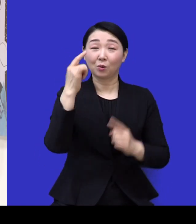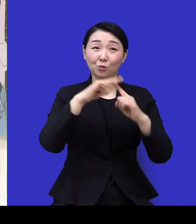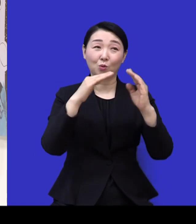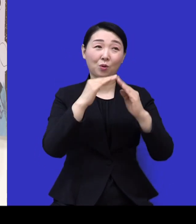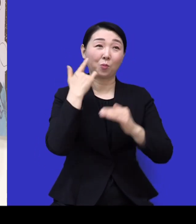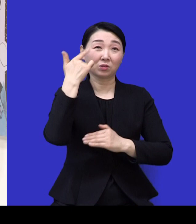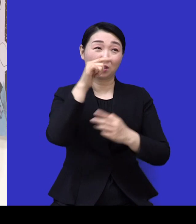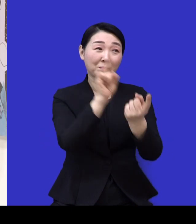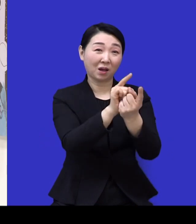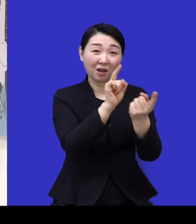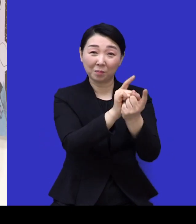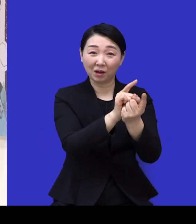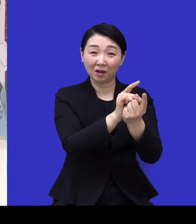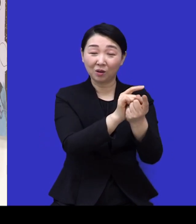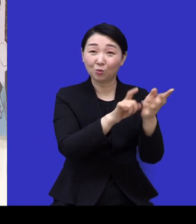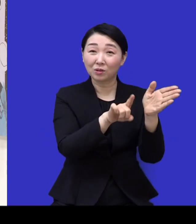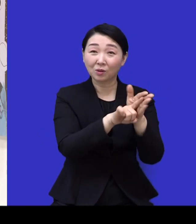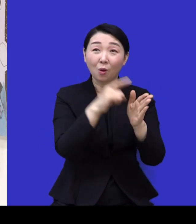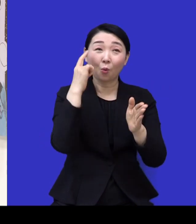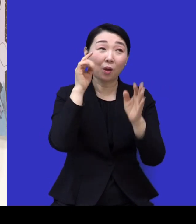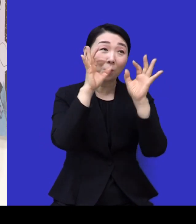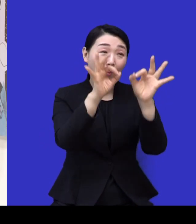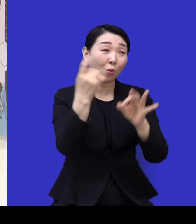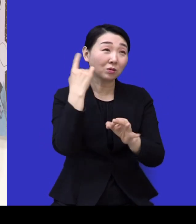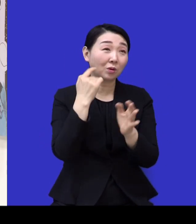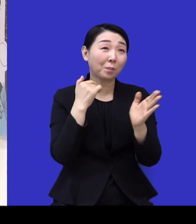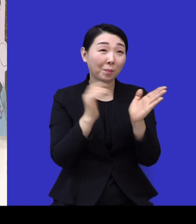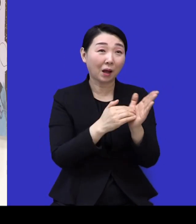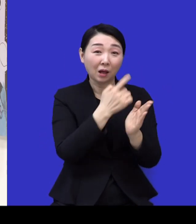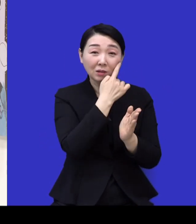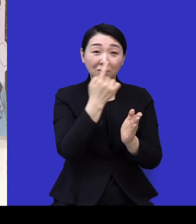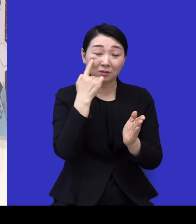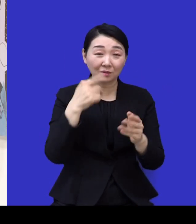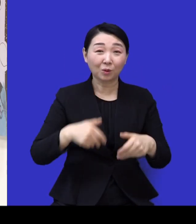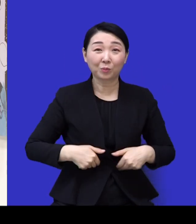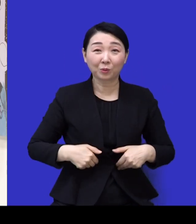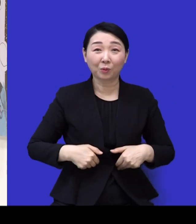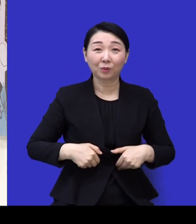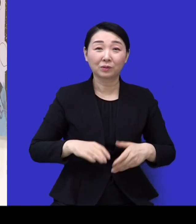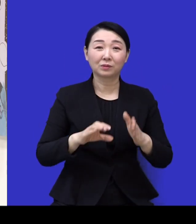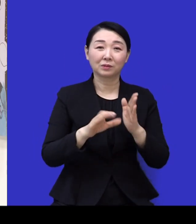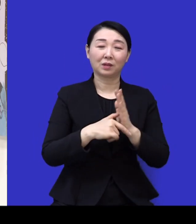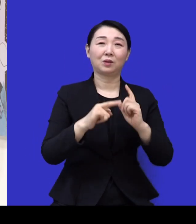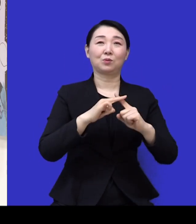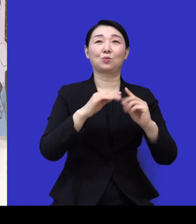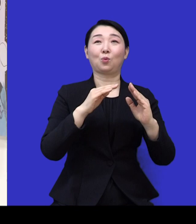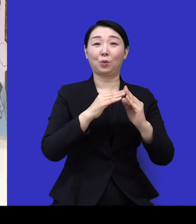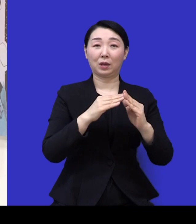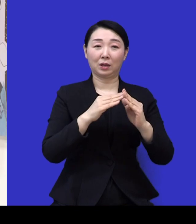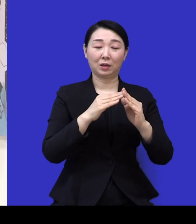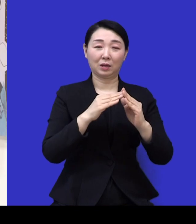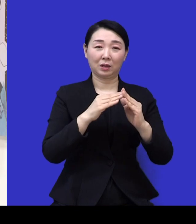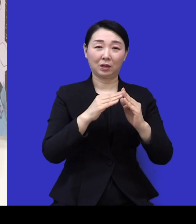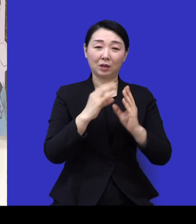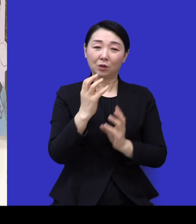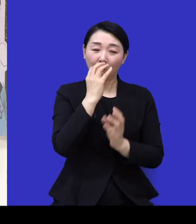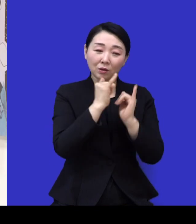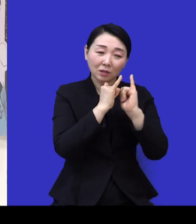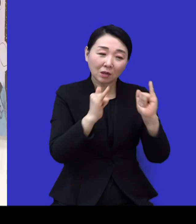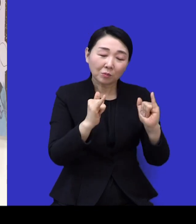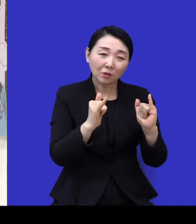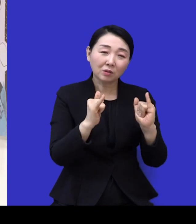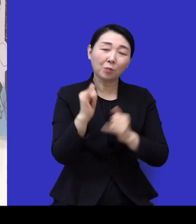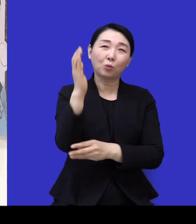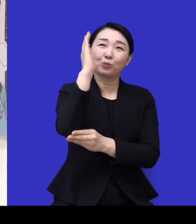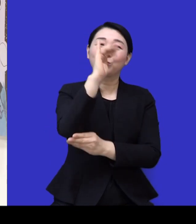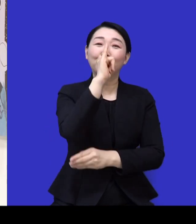만나기는 예. 왜냐하면 저희가 이 일들을 보고 들었으니까 증거해야 되는데 그러려면 교회 또는 성도들한테 가서 뭐 집회도 하고 막